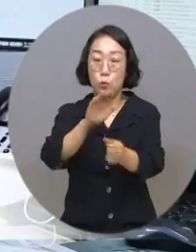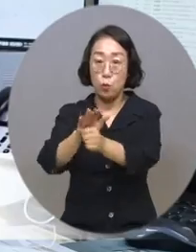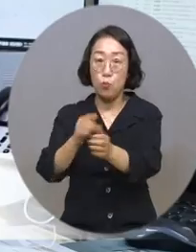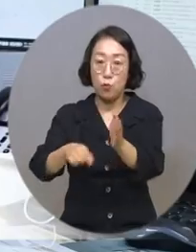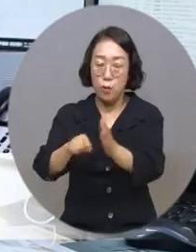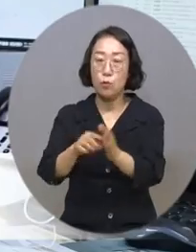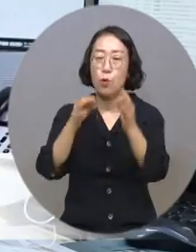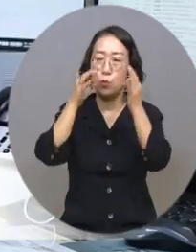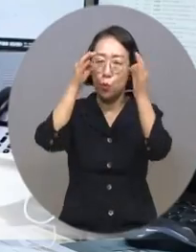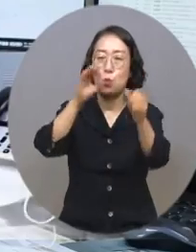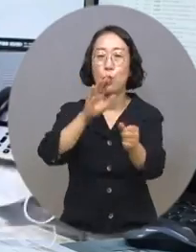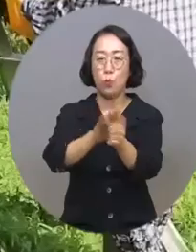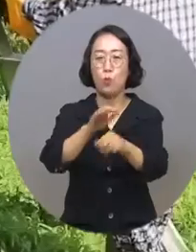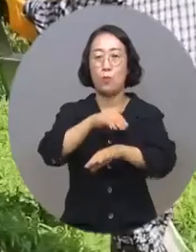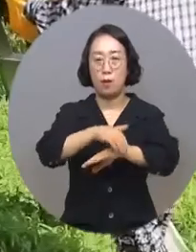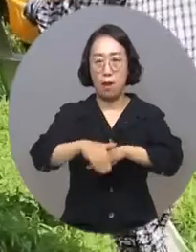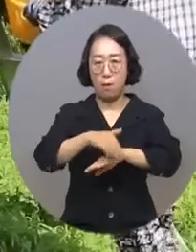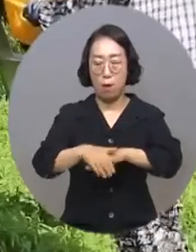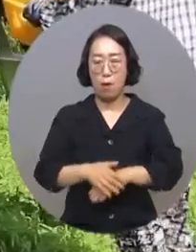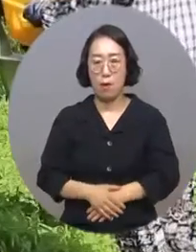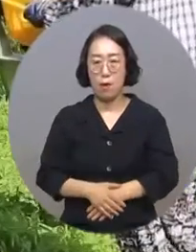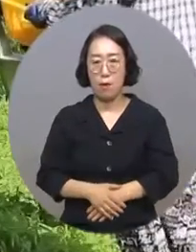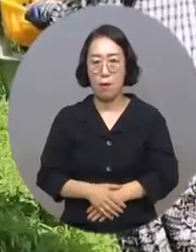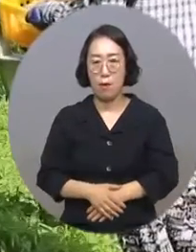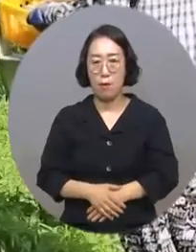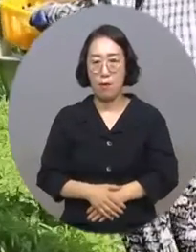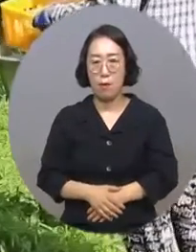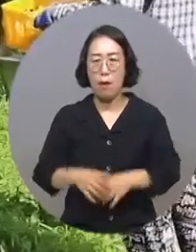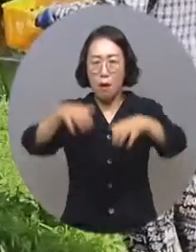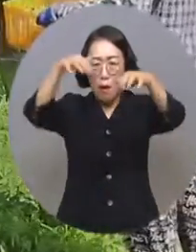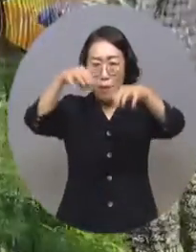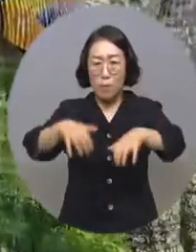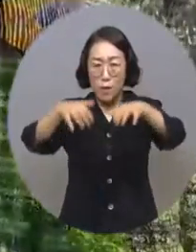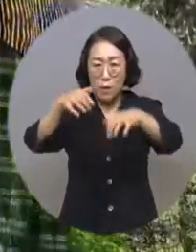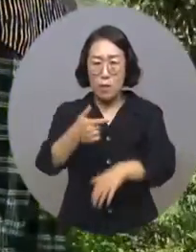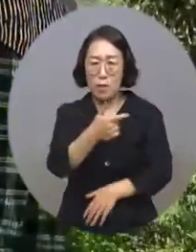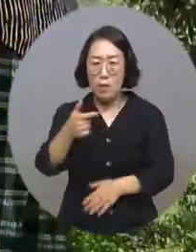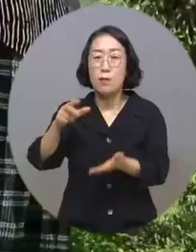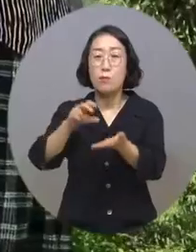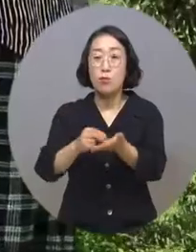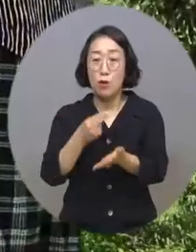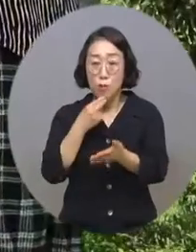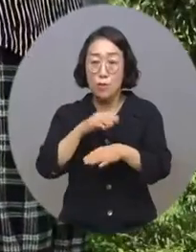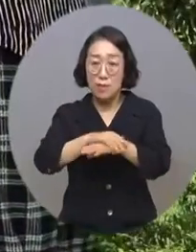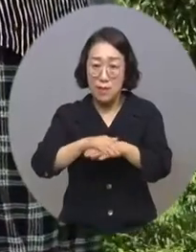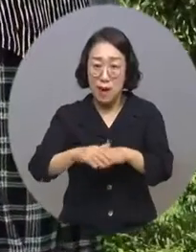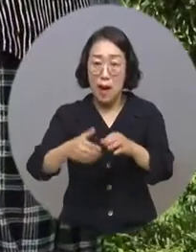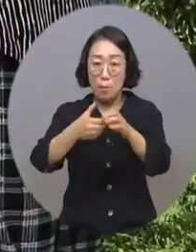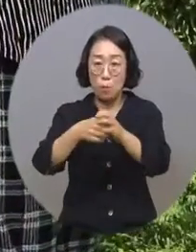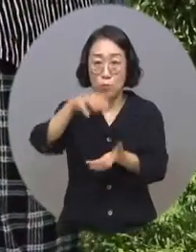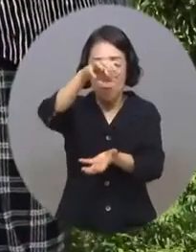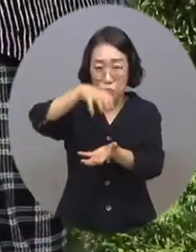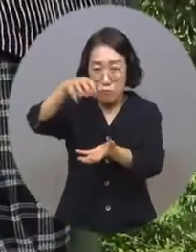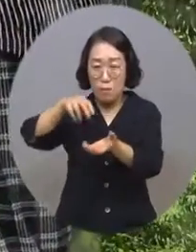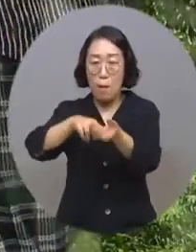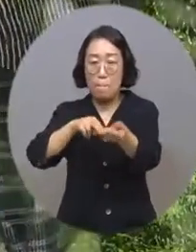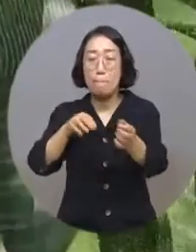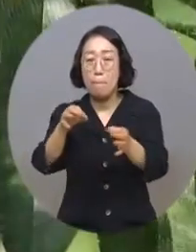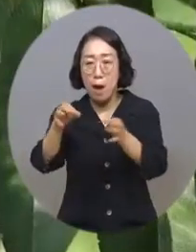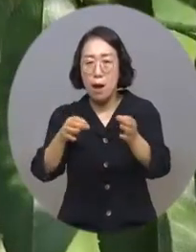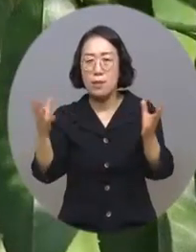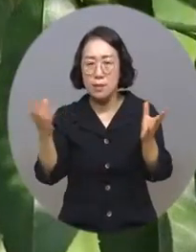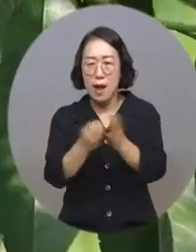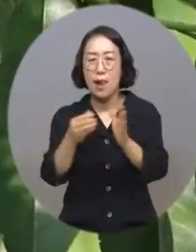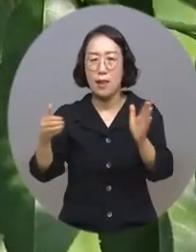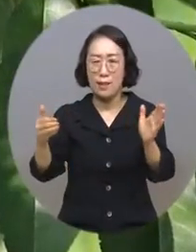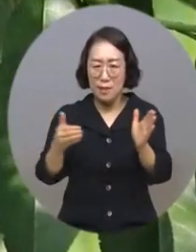구축하도록 지원해 나갈 계획입니다. 농민들은 장마에 큰 영향 없이 복숭아 수확과 판매를 무사히